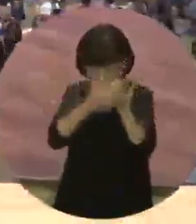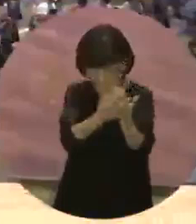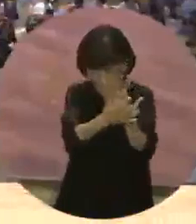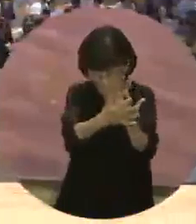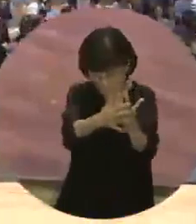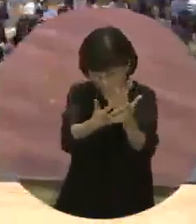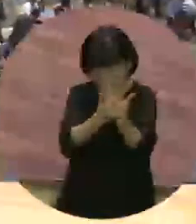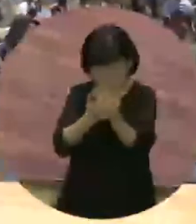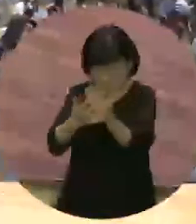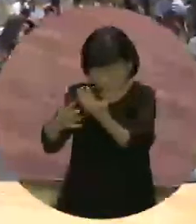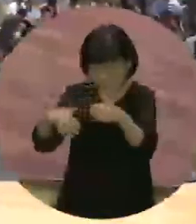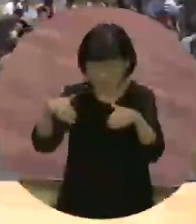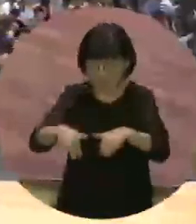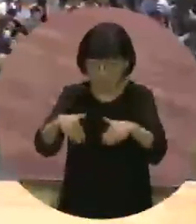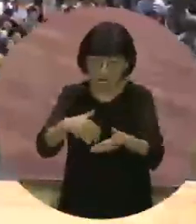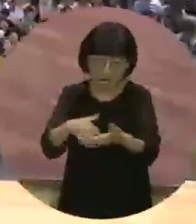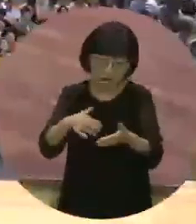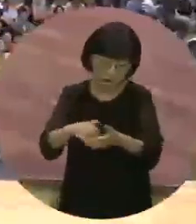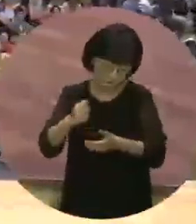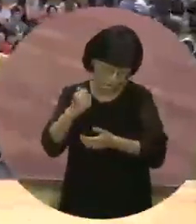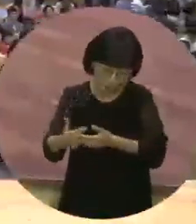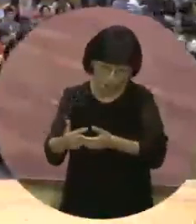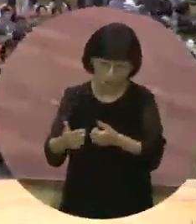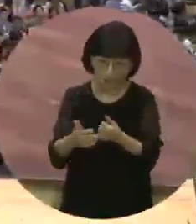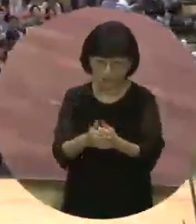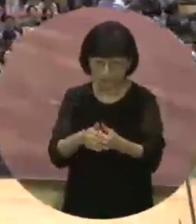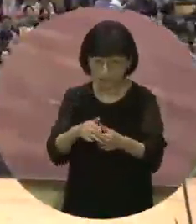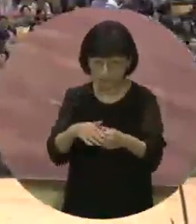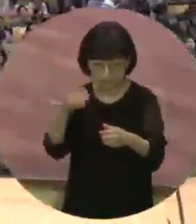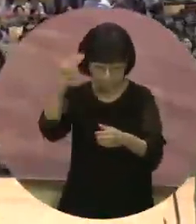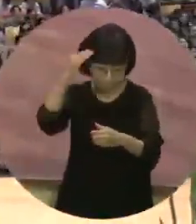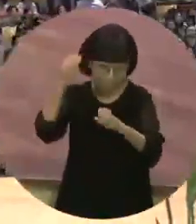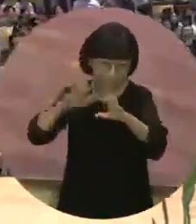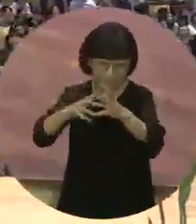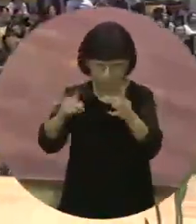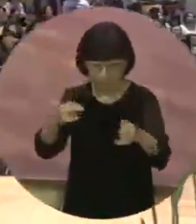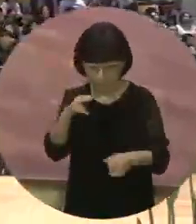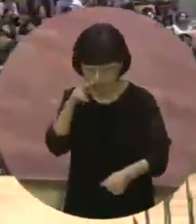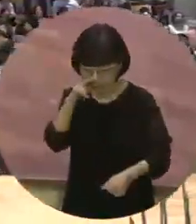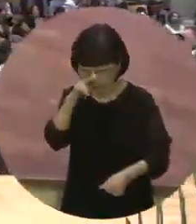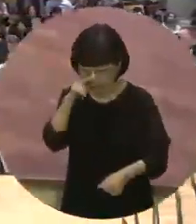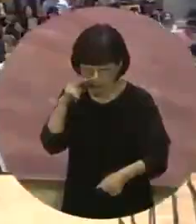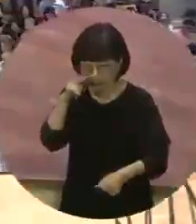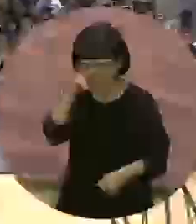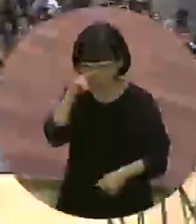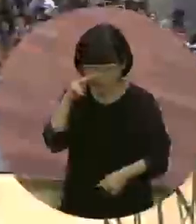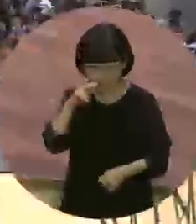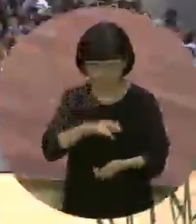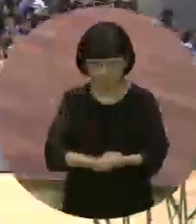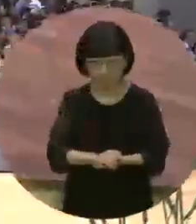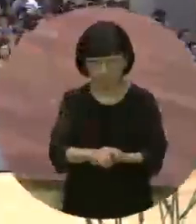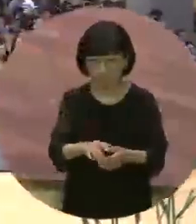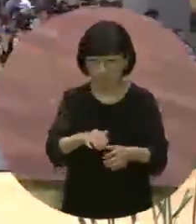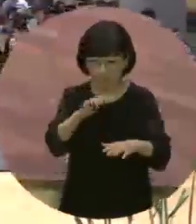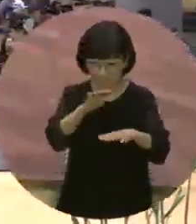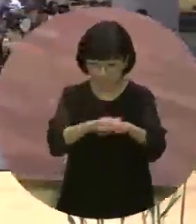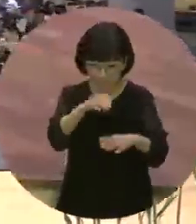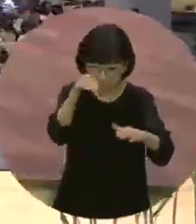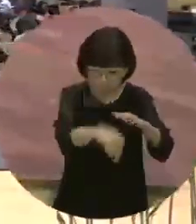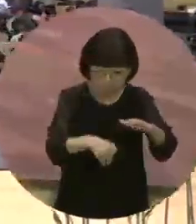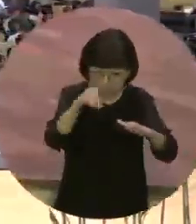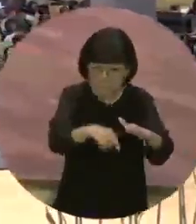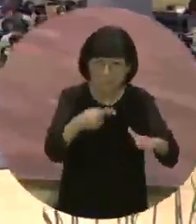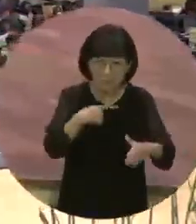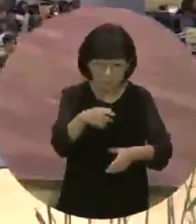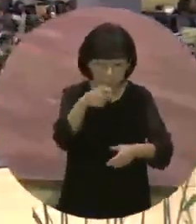종이 심이 많음으로 블레셋 사람이 그를 시기하여 그 아버지 아브라함 때에 그 아버지의 종들이 팠던 모든 우물을 막고 흙으로